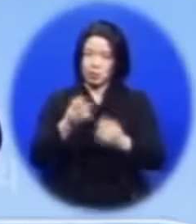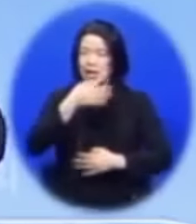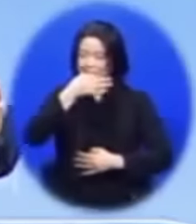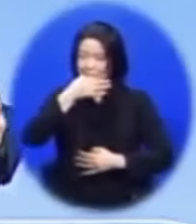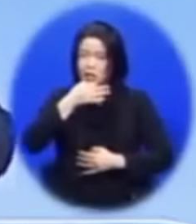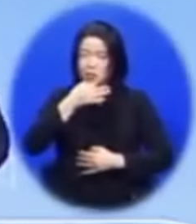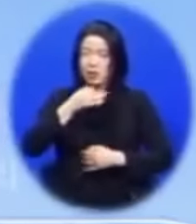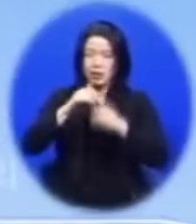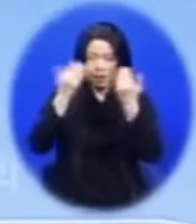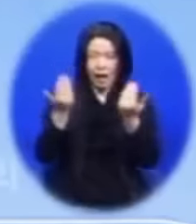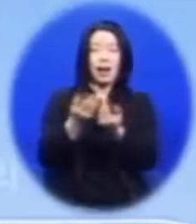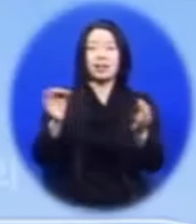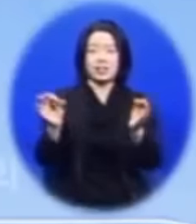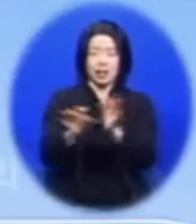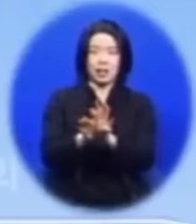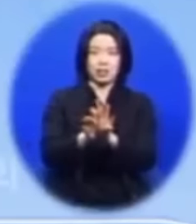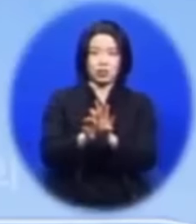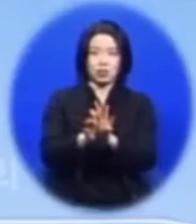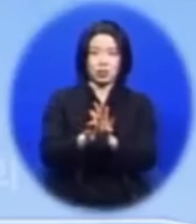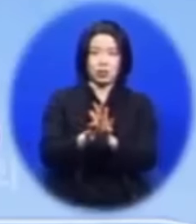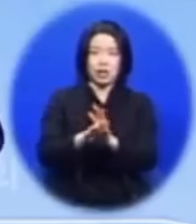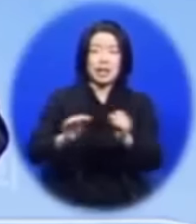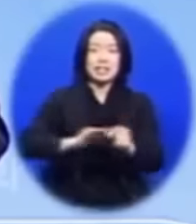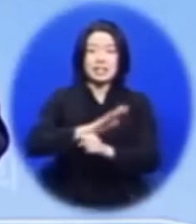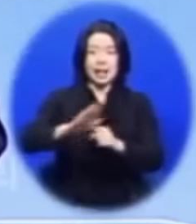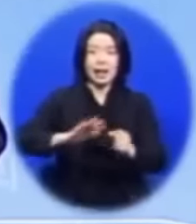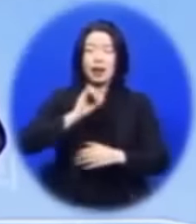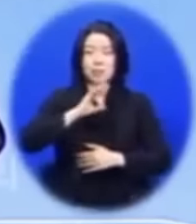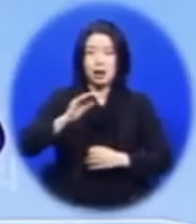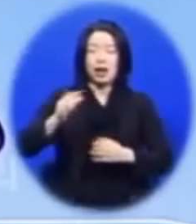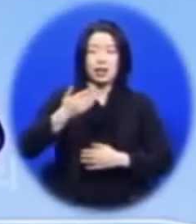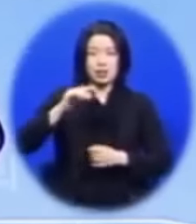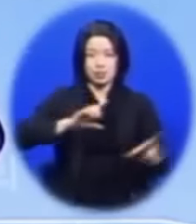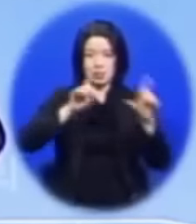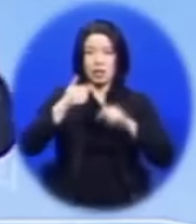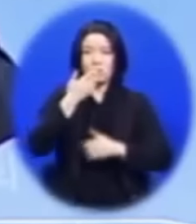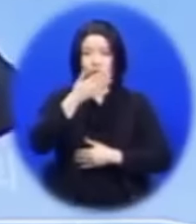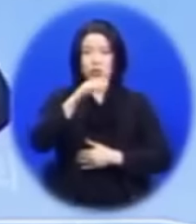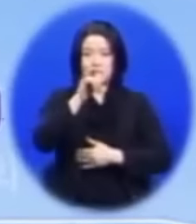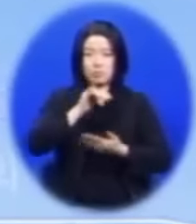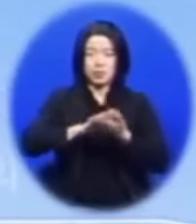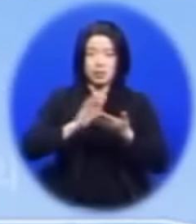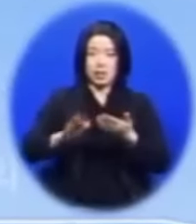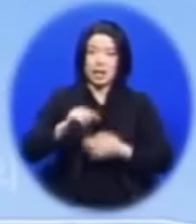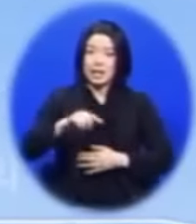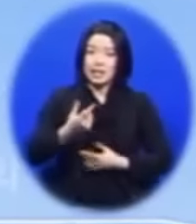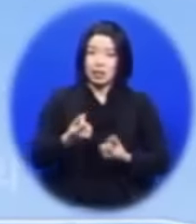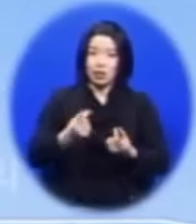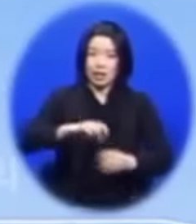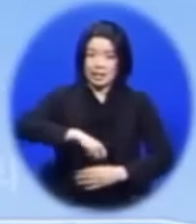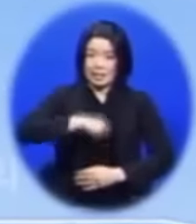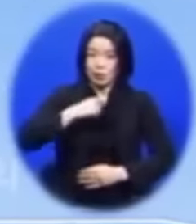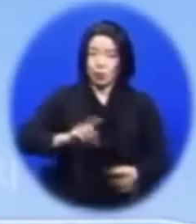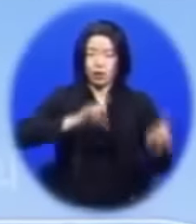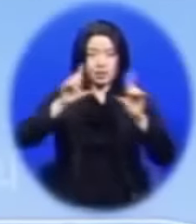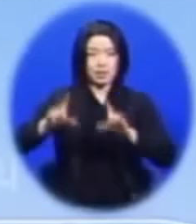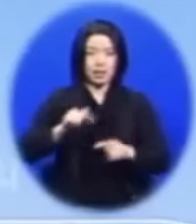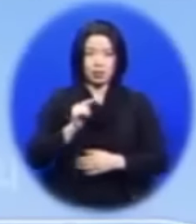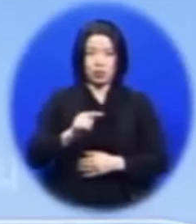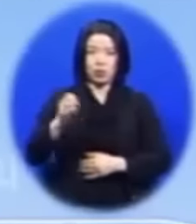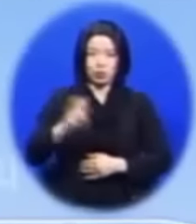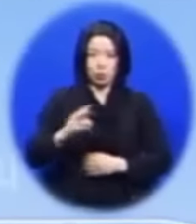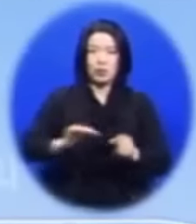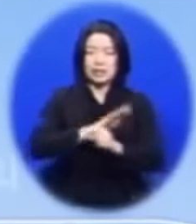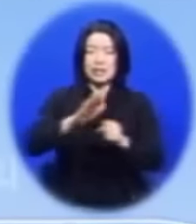것 다 없어지고 사랑만 하며 살게 됩니다 그리고 이렇게의 사는 것과 사랑만